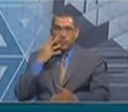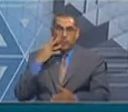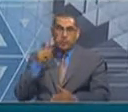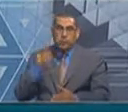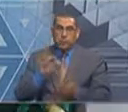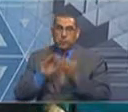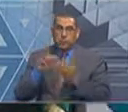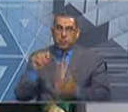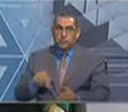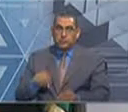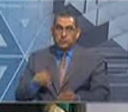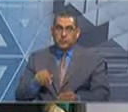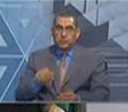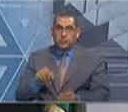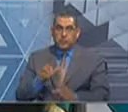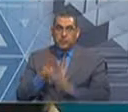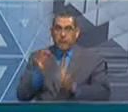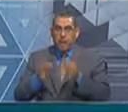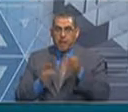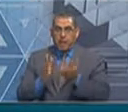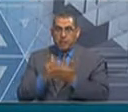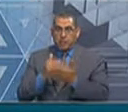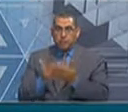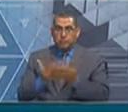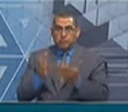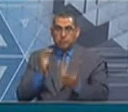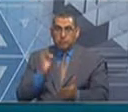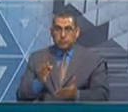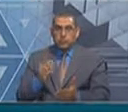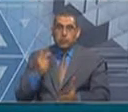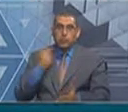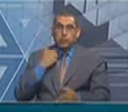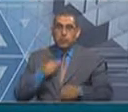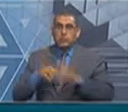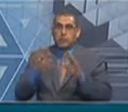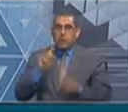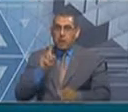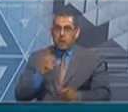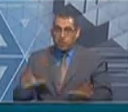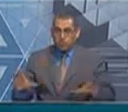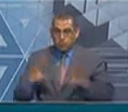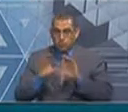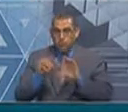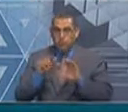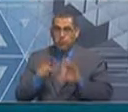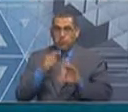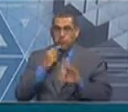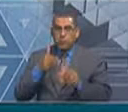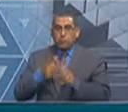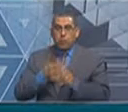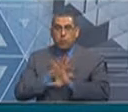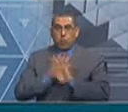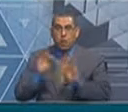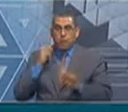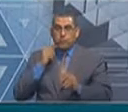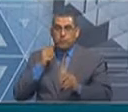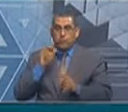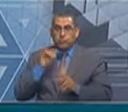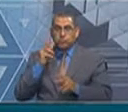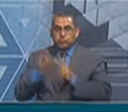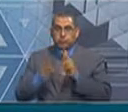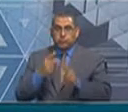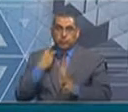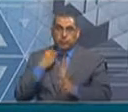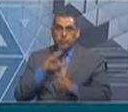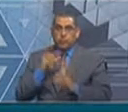وهي العدالة في التوزيع، عدم إهدار موارد النفط، جميع المتحصلات اللي تأتي من النفط تودع